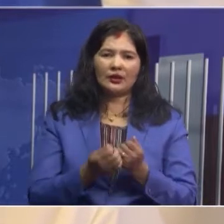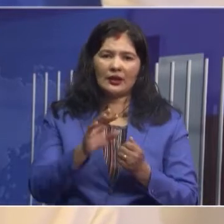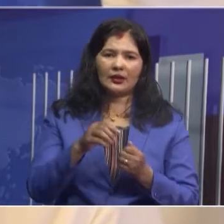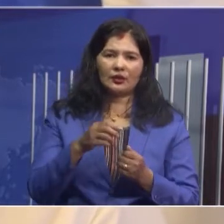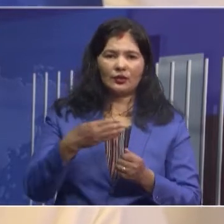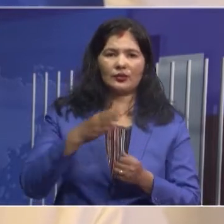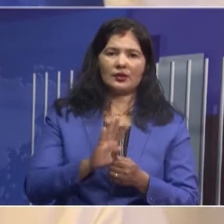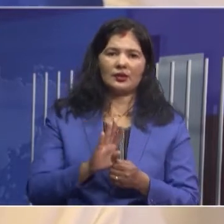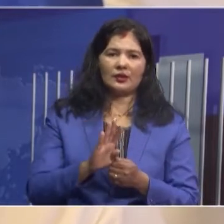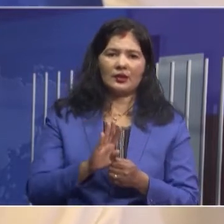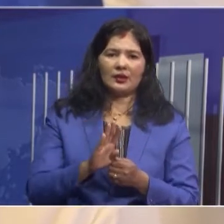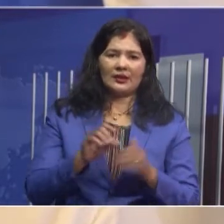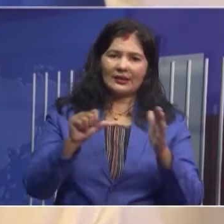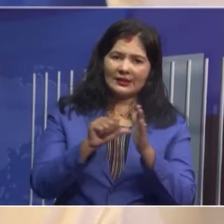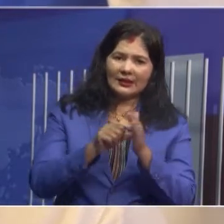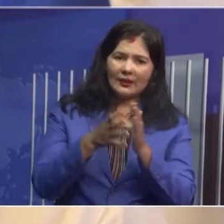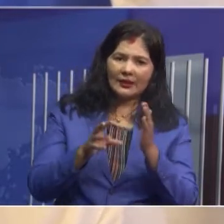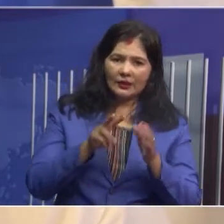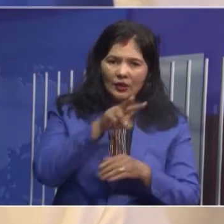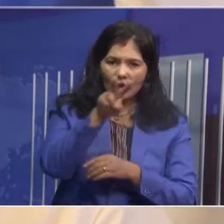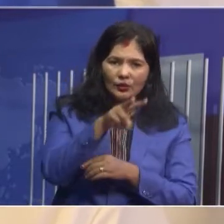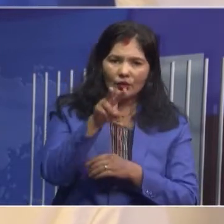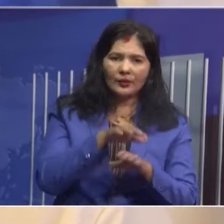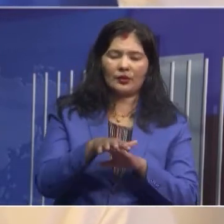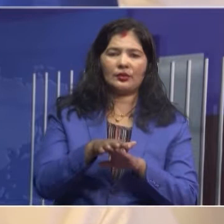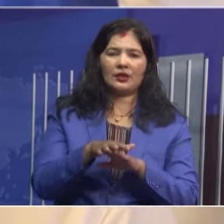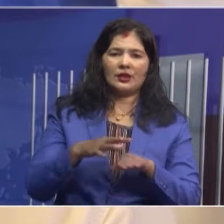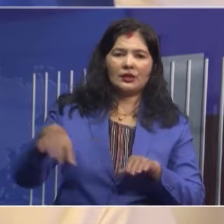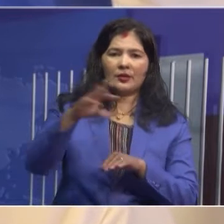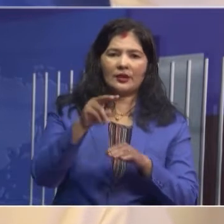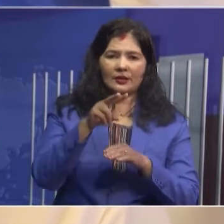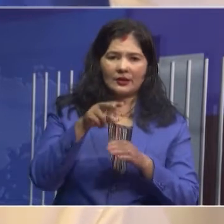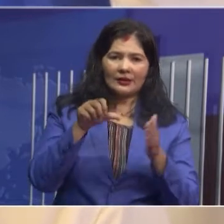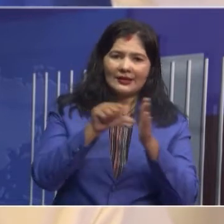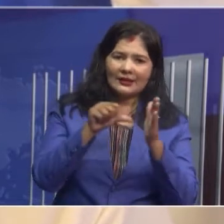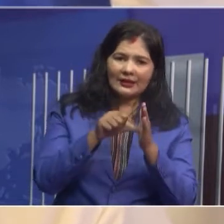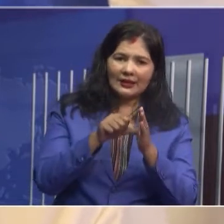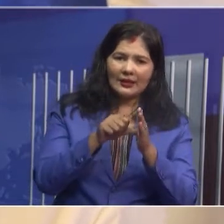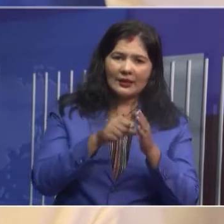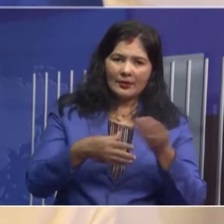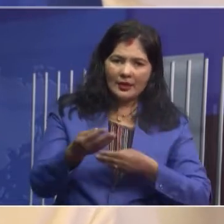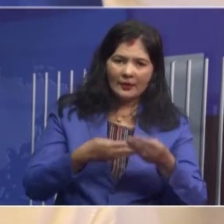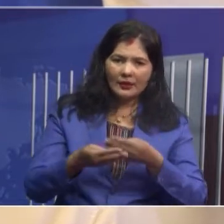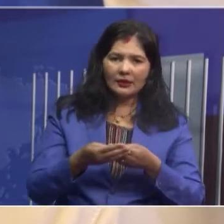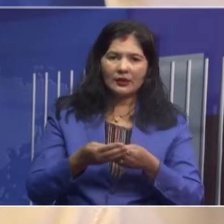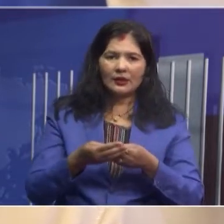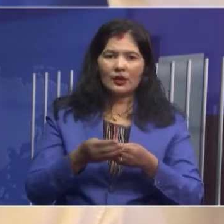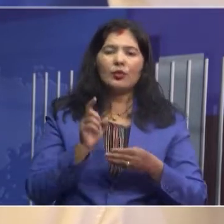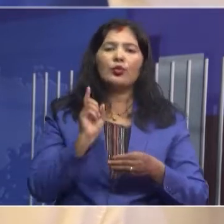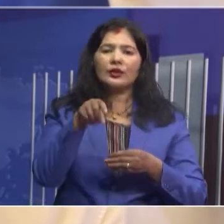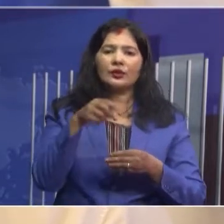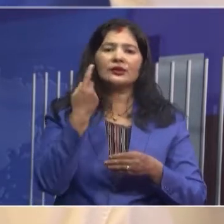मर्यादित तरिका चाहिँ जिल्लाबाट चाहिँ आउने अनुगमनहरू, समग्र चाहिँ जिल्लाभरि चाहिँ गर्ने अनुगमनहरू, व्यापारीलाई पनि भोलिका